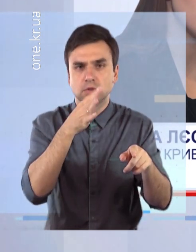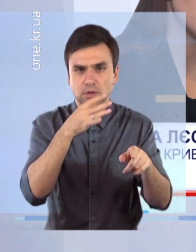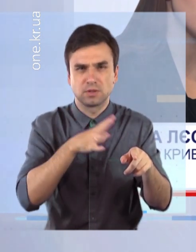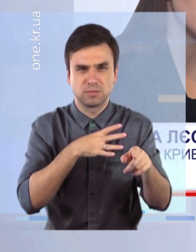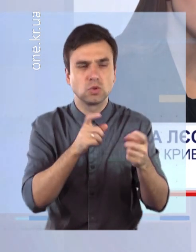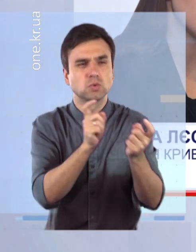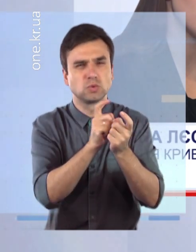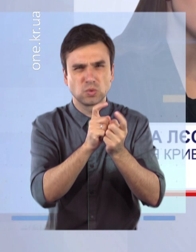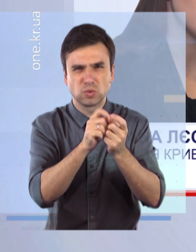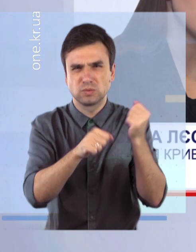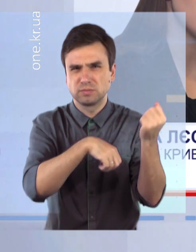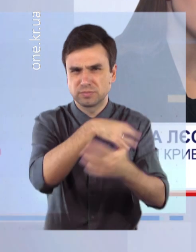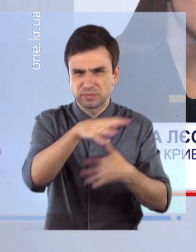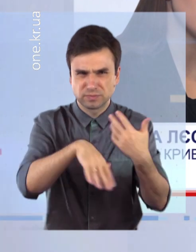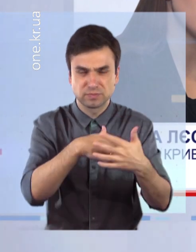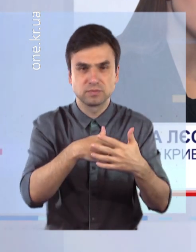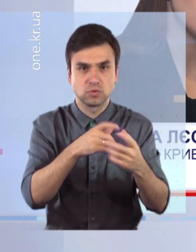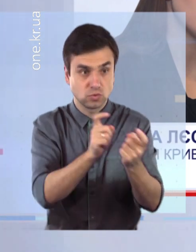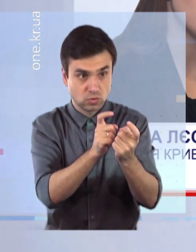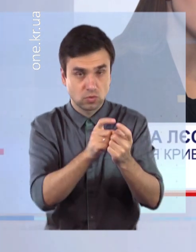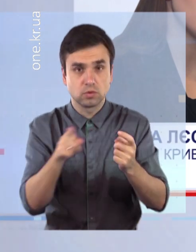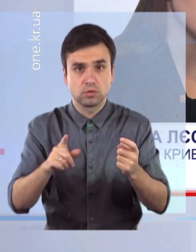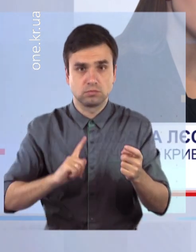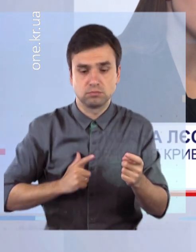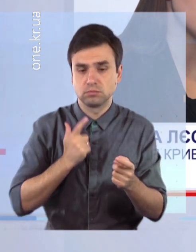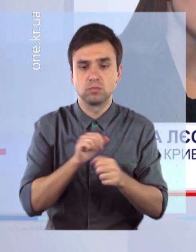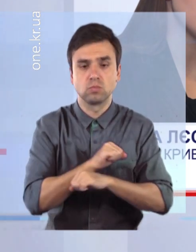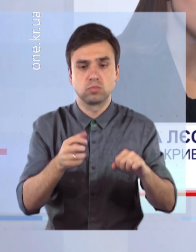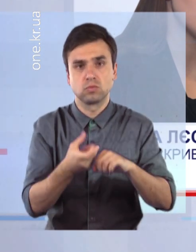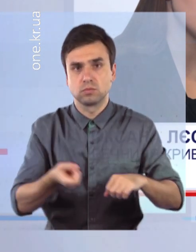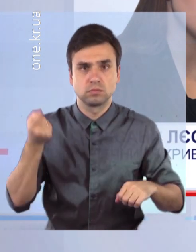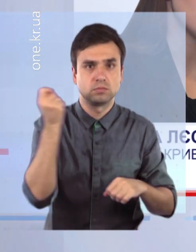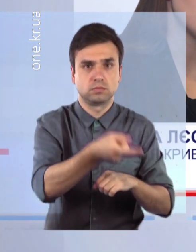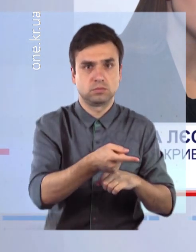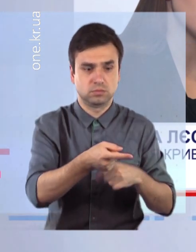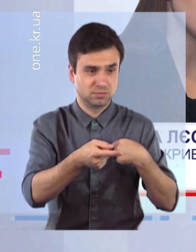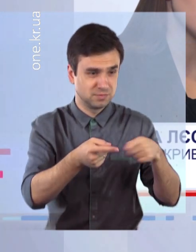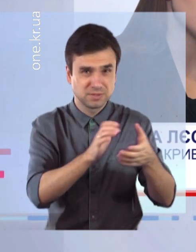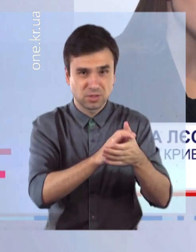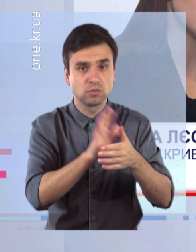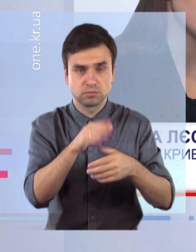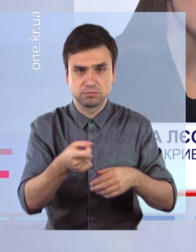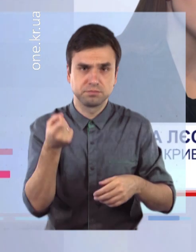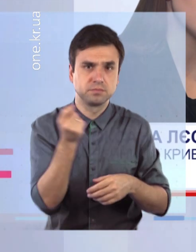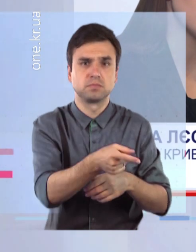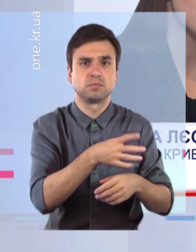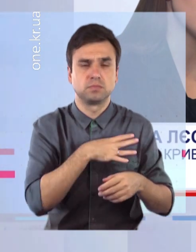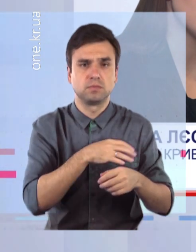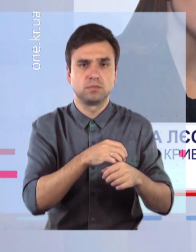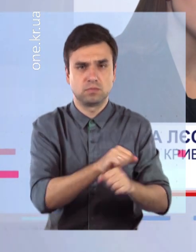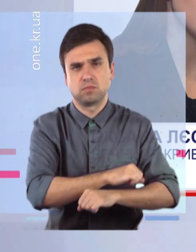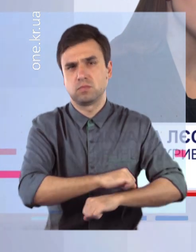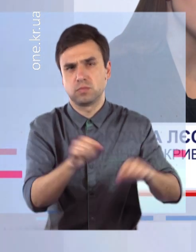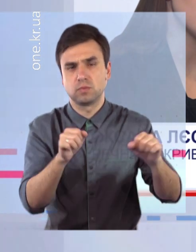44-річний чоловік в результаті конфлікту кинув предмет, схожий на гранату РГД, в своїх знайомих.